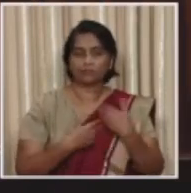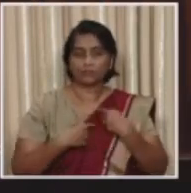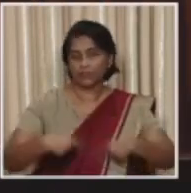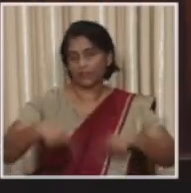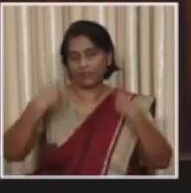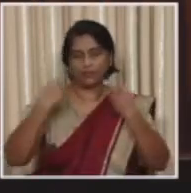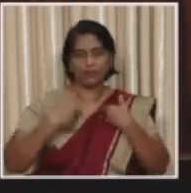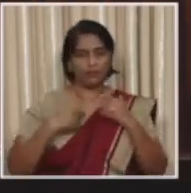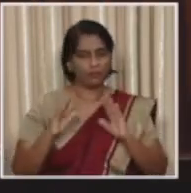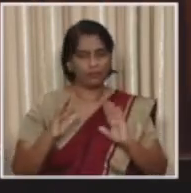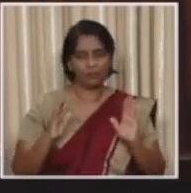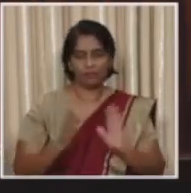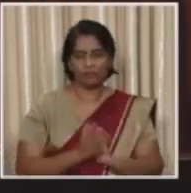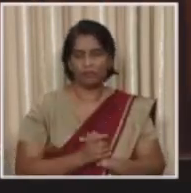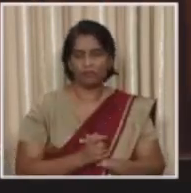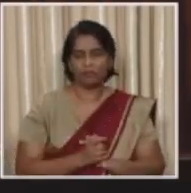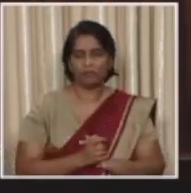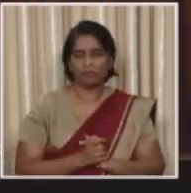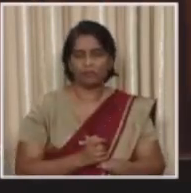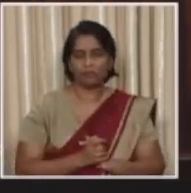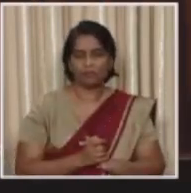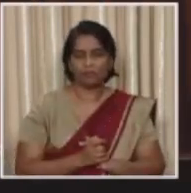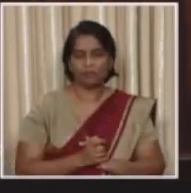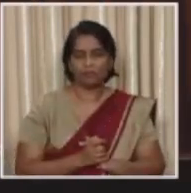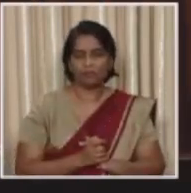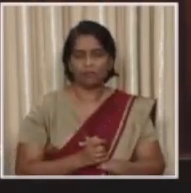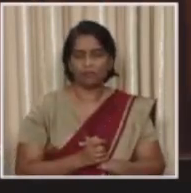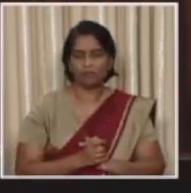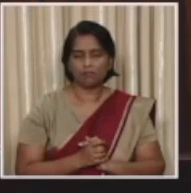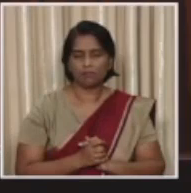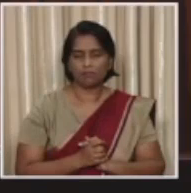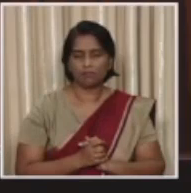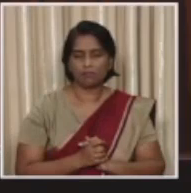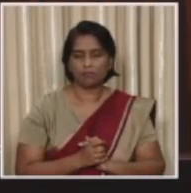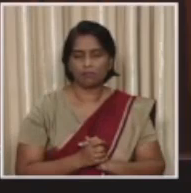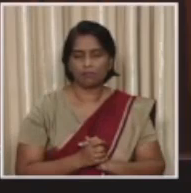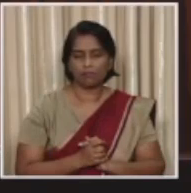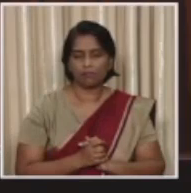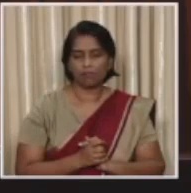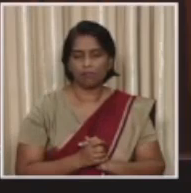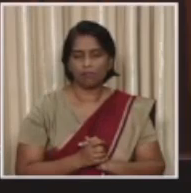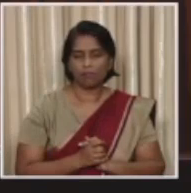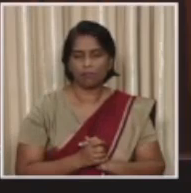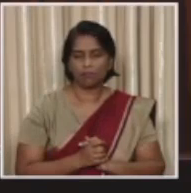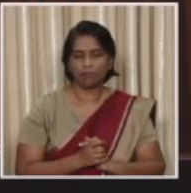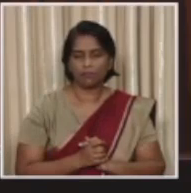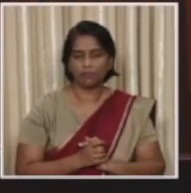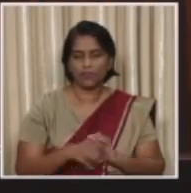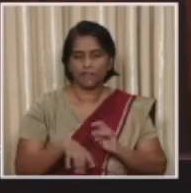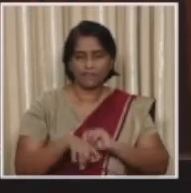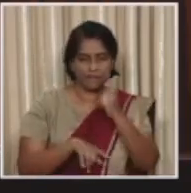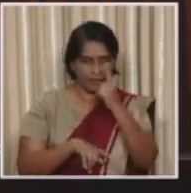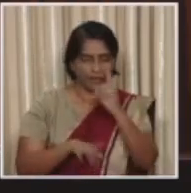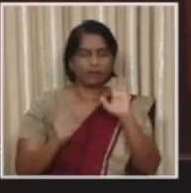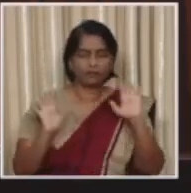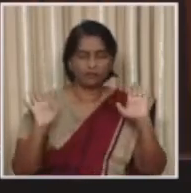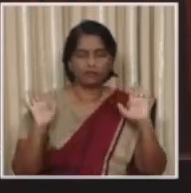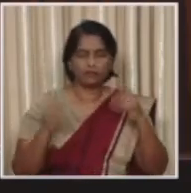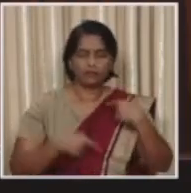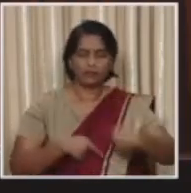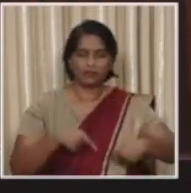යන්නේ නැහැ මන්ත්‍රීතුමා. මෙතන හිටියේ පාර්ලිමේන්තුවේ ලේකම්තුමා. මන්ත්‍රීතුමා මම වාදයකට යන්නේ නැහැ. ඔබතුමාට තව මිනිත්තුවක් කාලයක් තියෙනවා ඒක කතා කරන්න ඕනවා